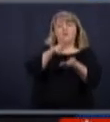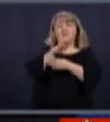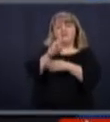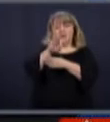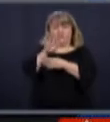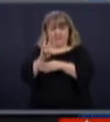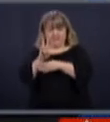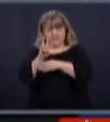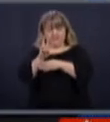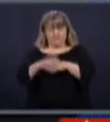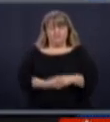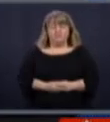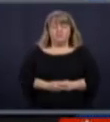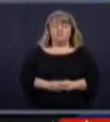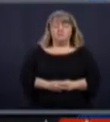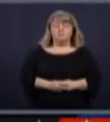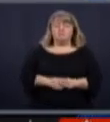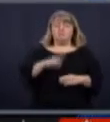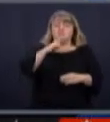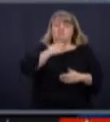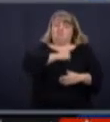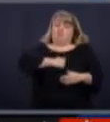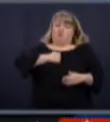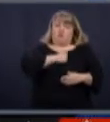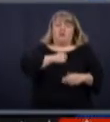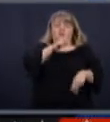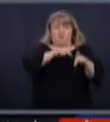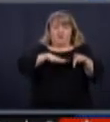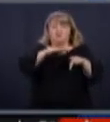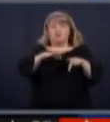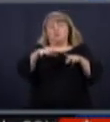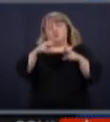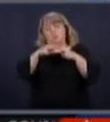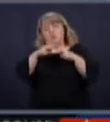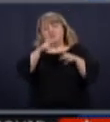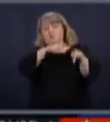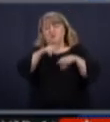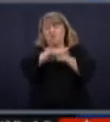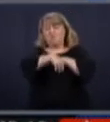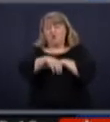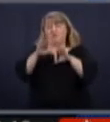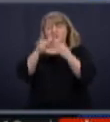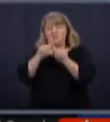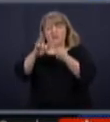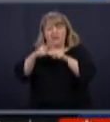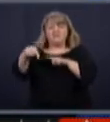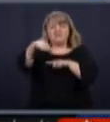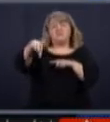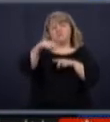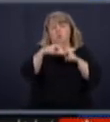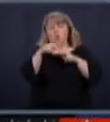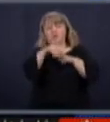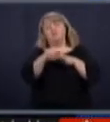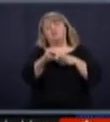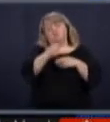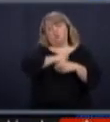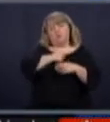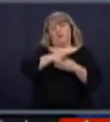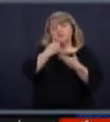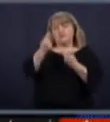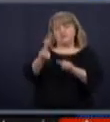3596. J'offre mes condoléances aux proches, aux familles de ces victimes. On a